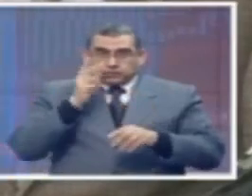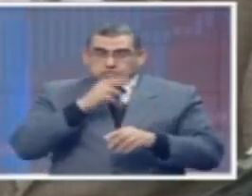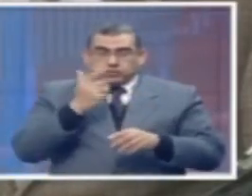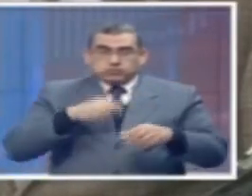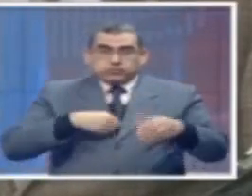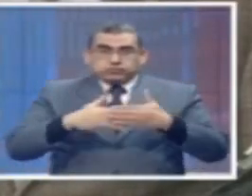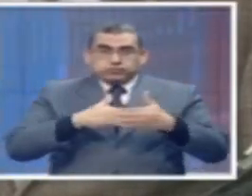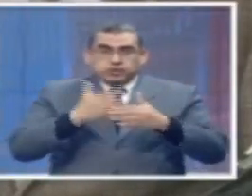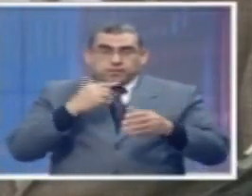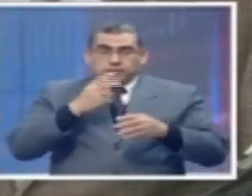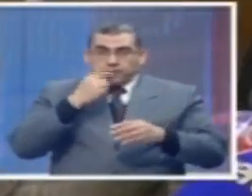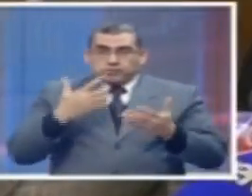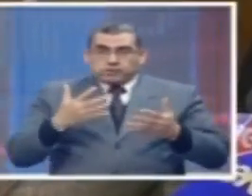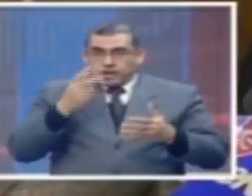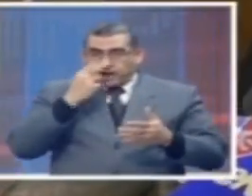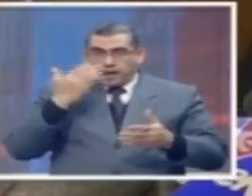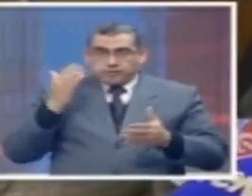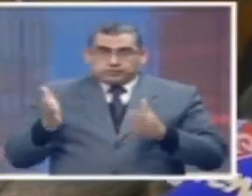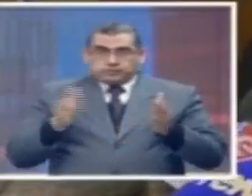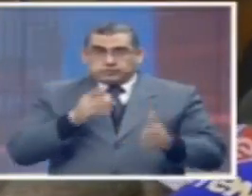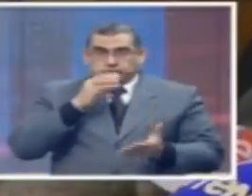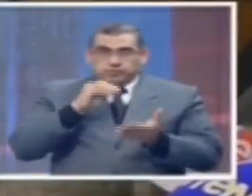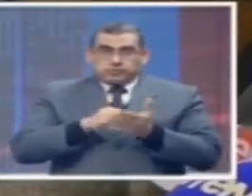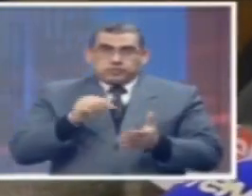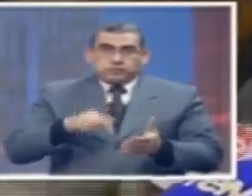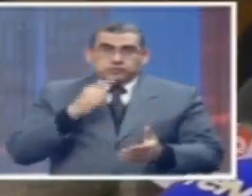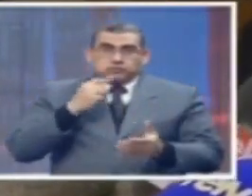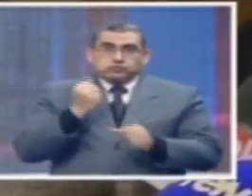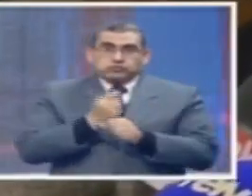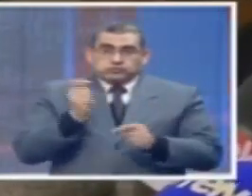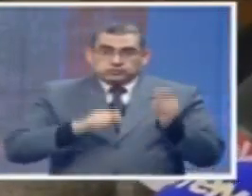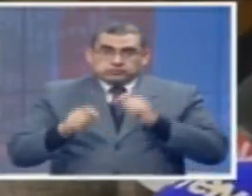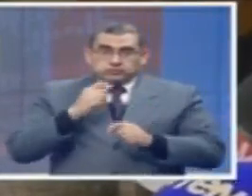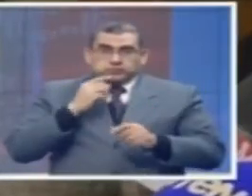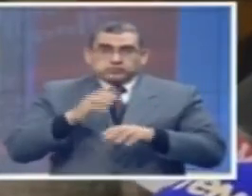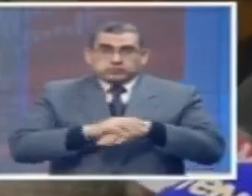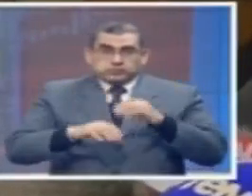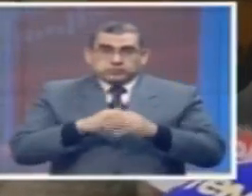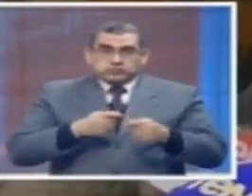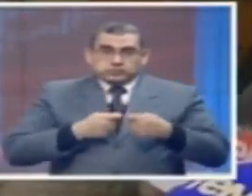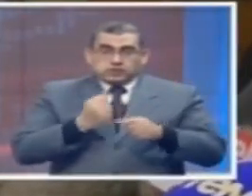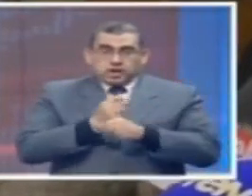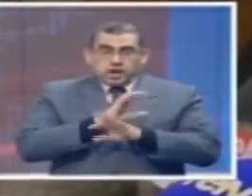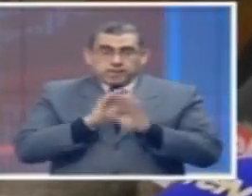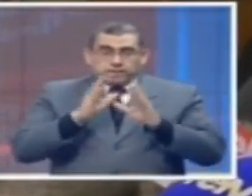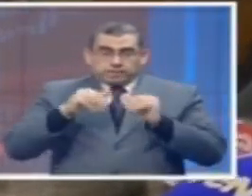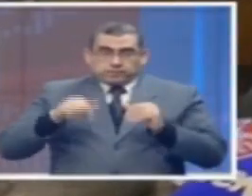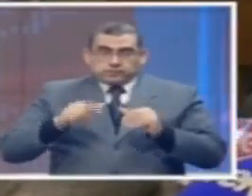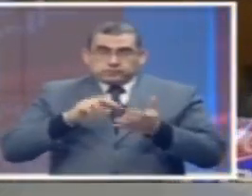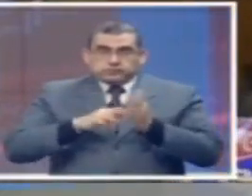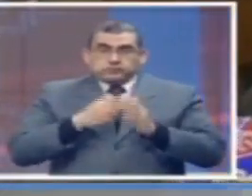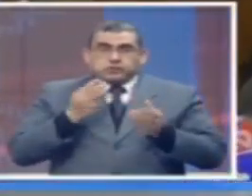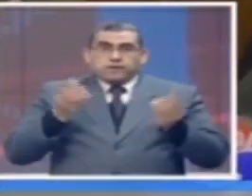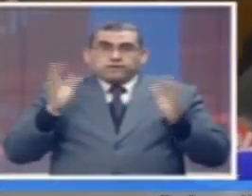الصناعات البسيطة والصغيرة. بداية إن احنا نشجع الصناعات الحرفية والصناعات التراثية في مصر، اللي احنا يبقى فيه